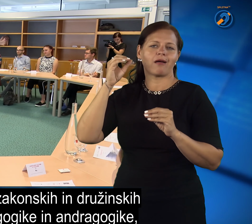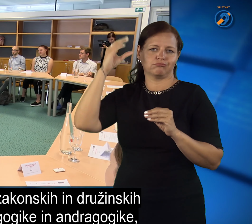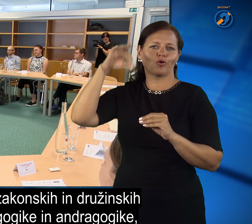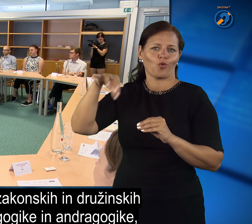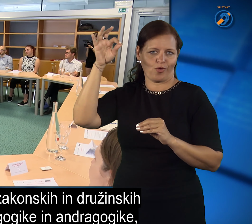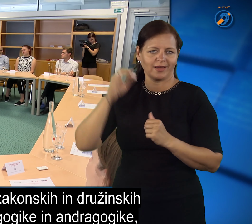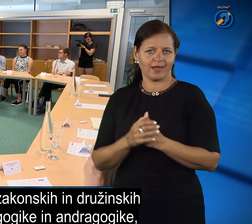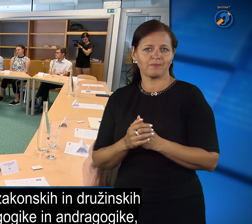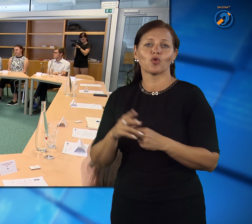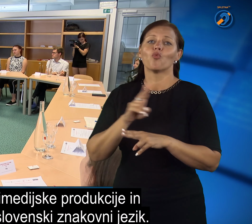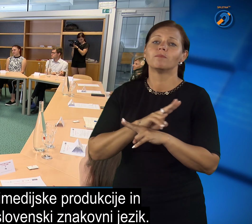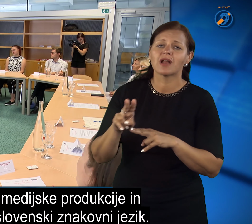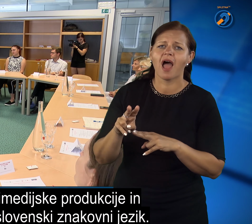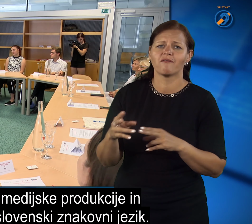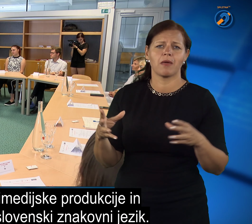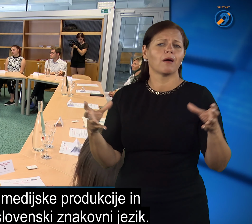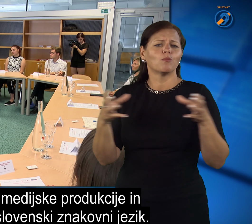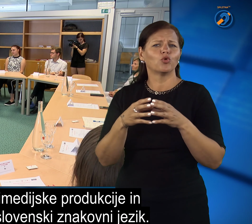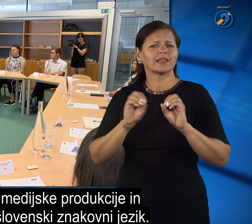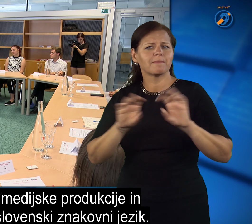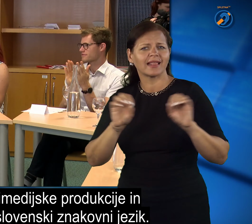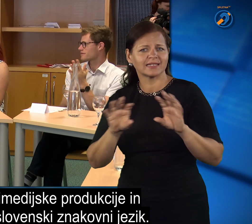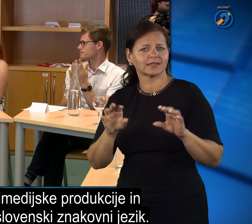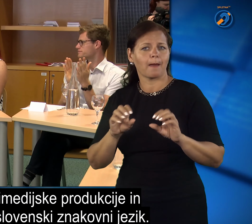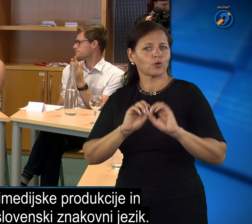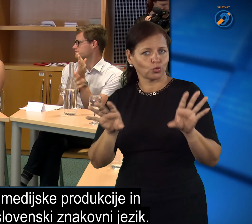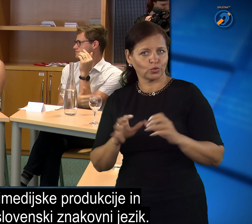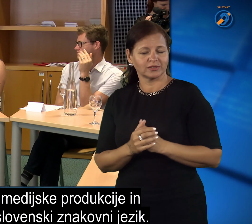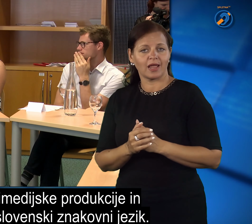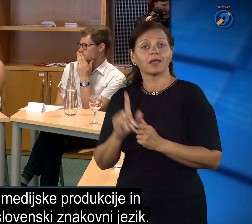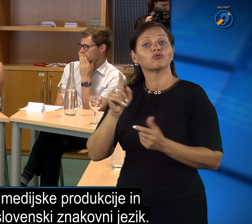multimedijske produkcije in tolmačenja v slovenski znakovni jezik.